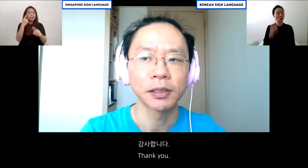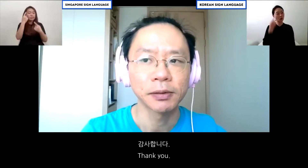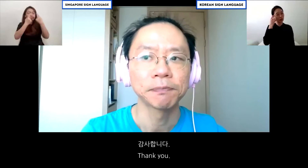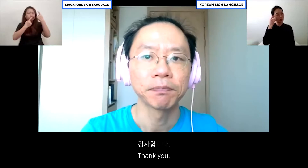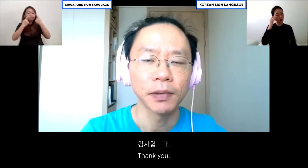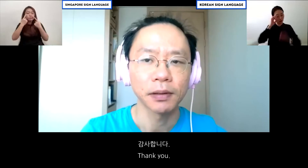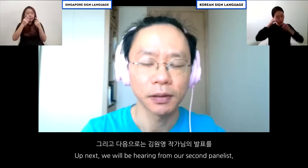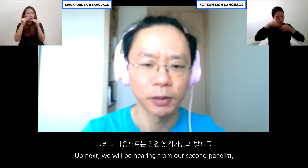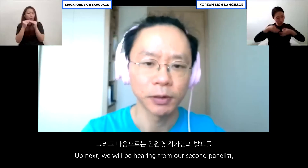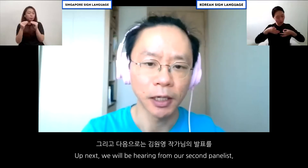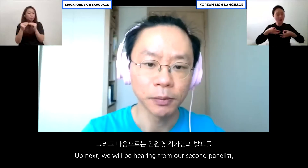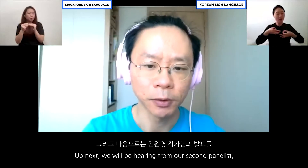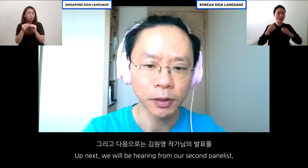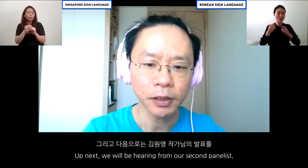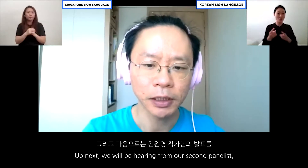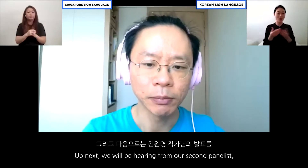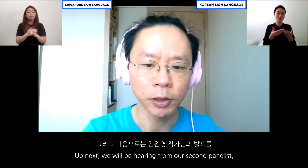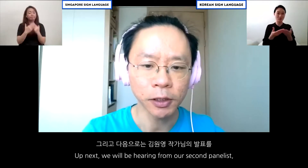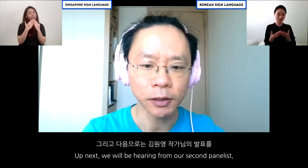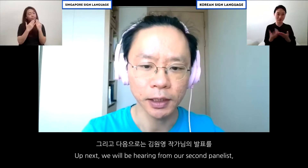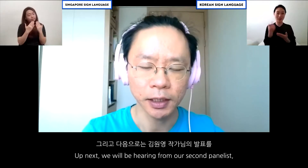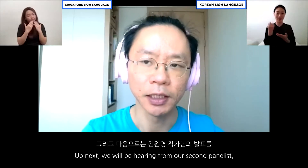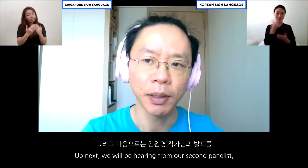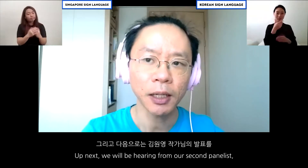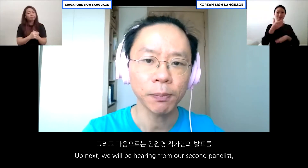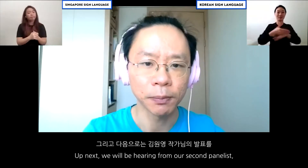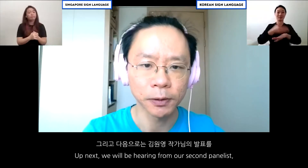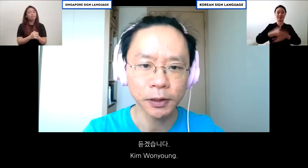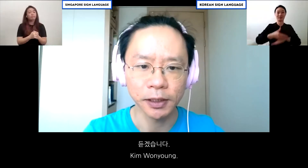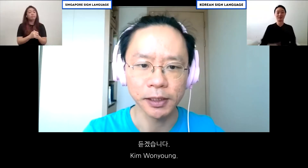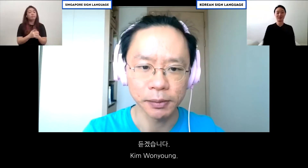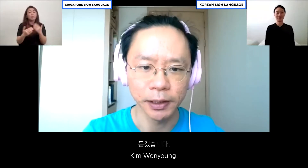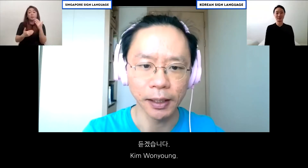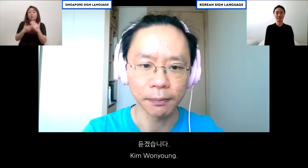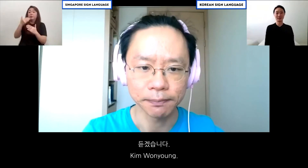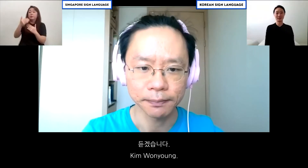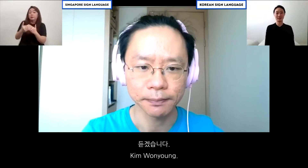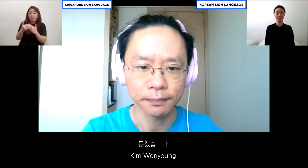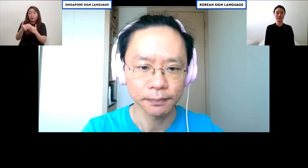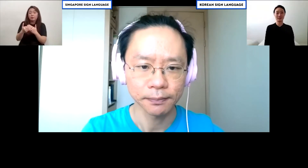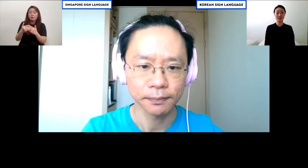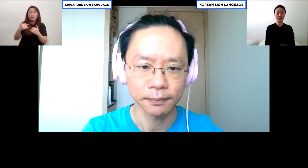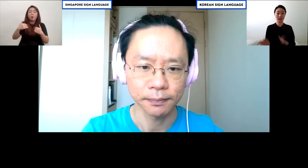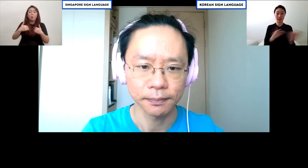감사합니다. 그리고 다음으로는 김원영 작가님의 발표를 듣겠습니다.